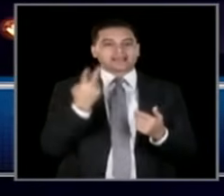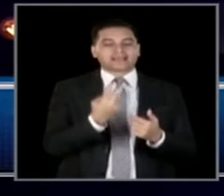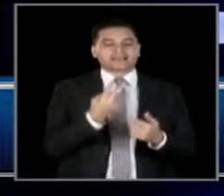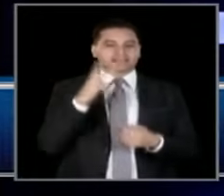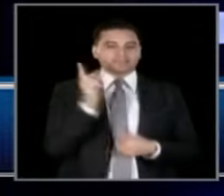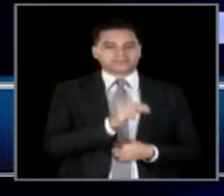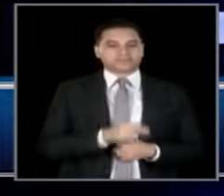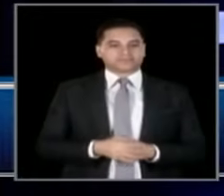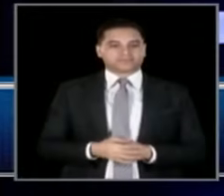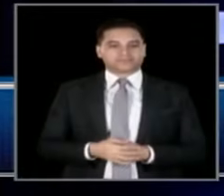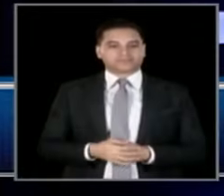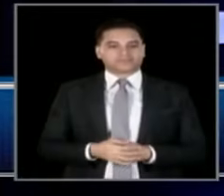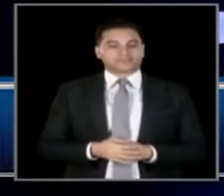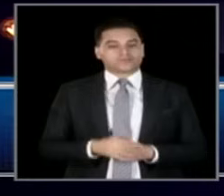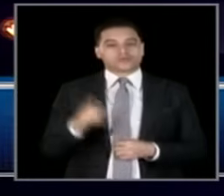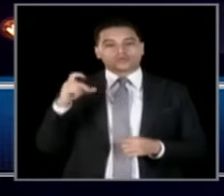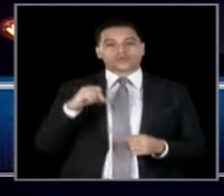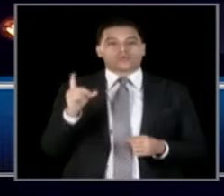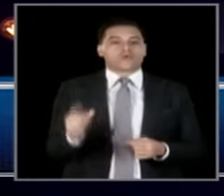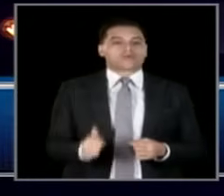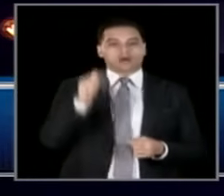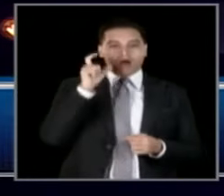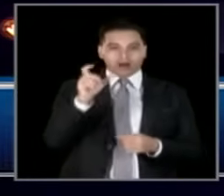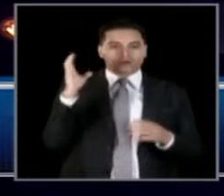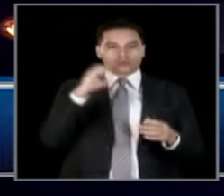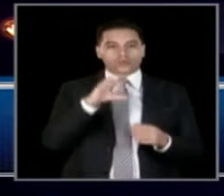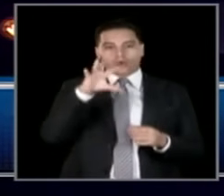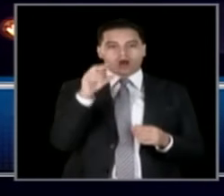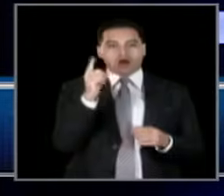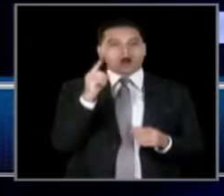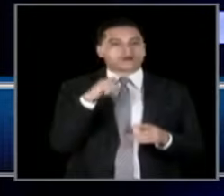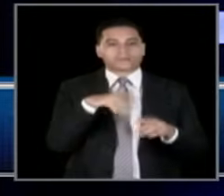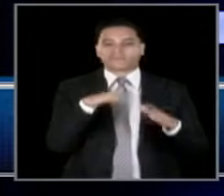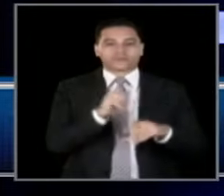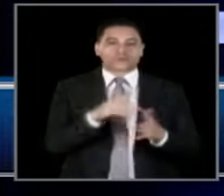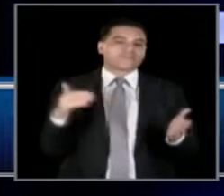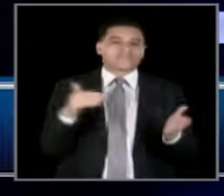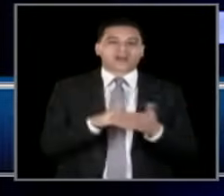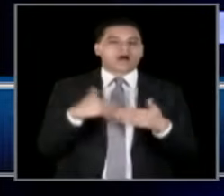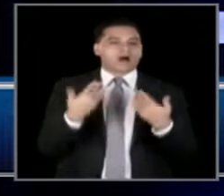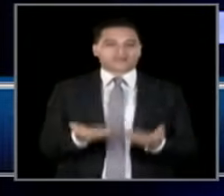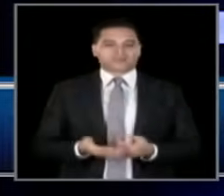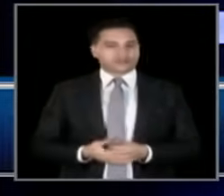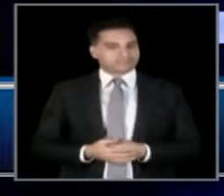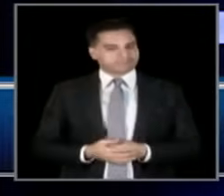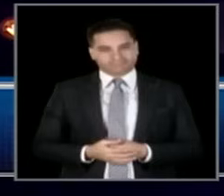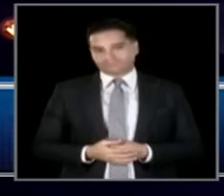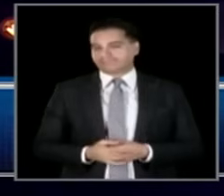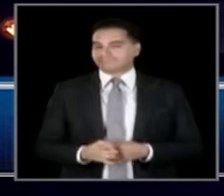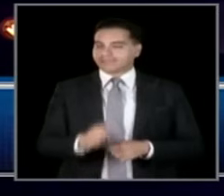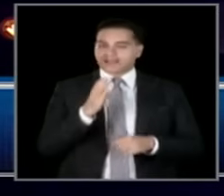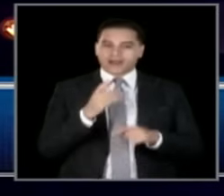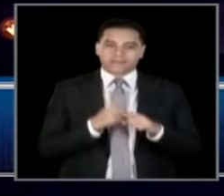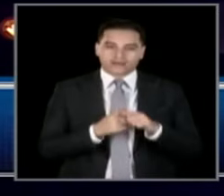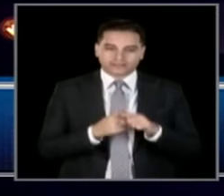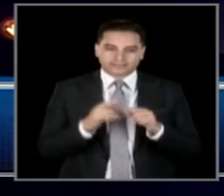3-2. نوران جوهر؟ نوران جوهر ما كانتش في النهائي أصلا. طبعاً